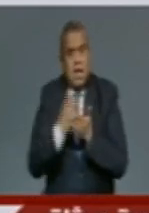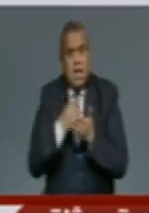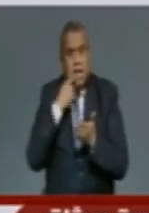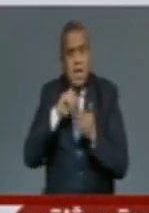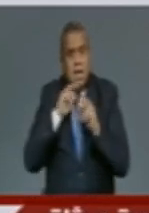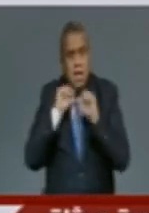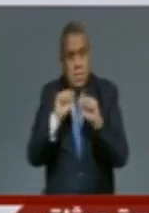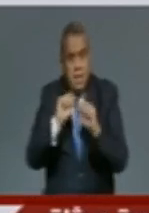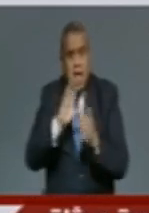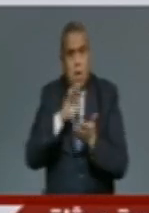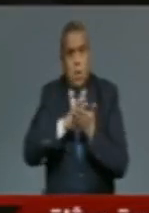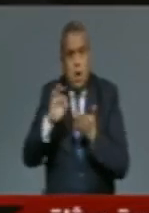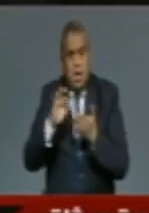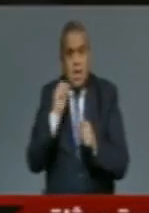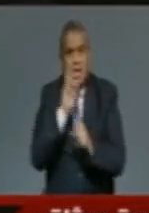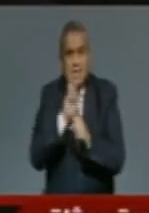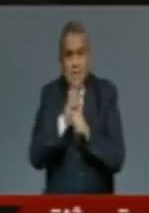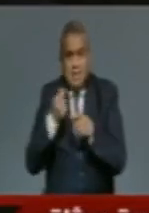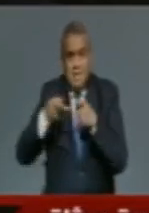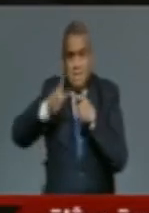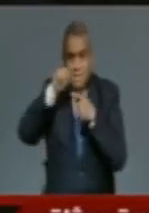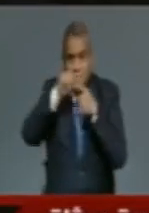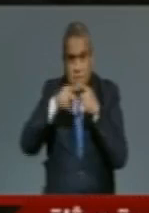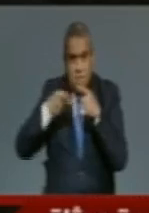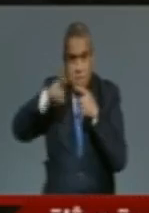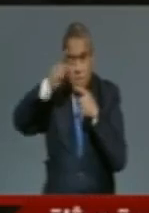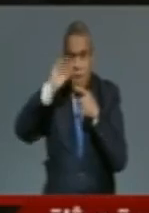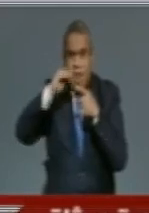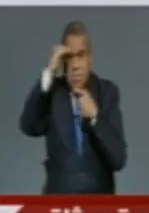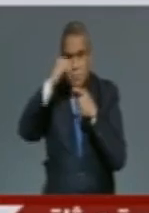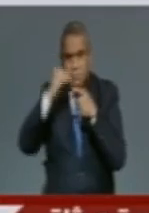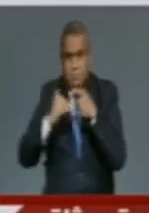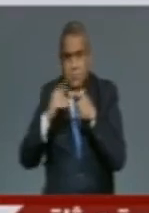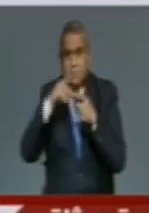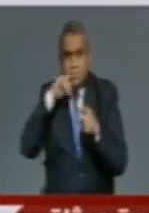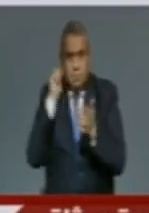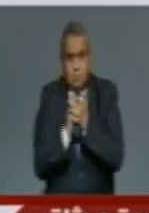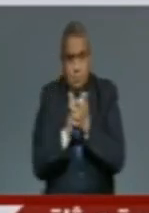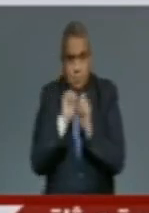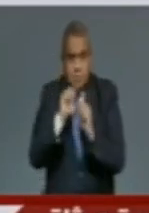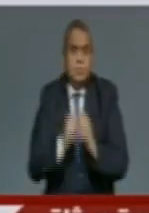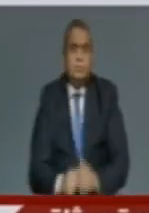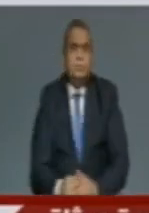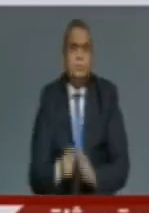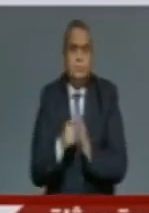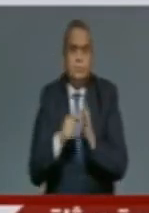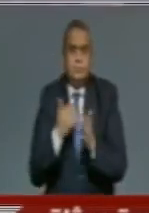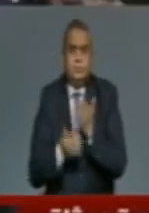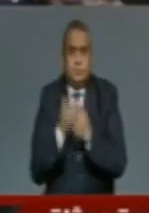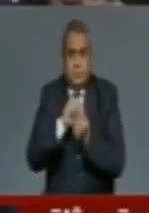الرسوم الإضافية للصندوق وقت الأزمات. في هذا السياق ضرورة تطوير